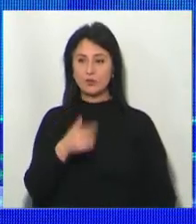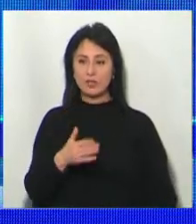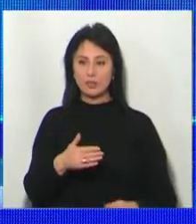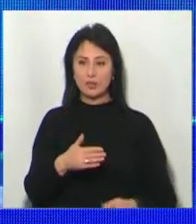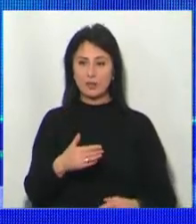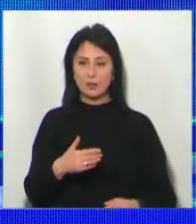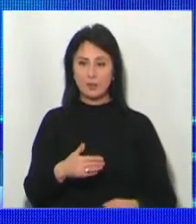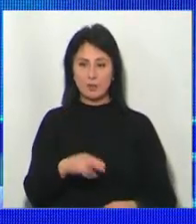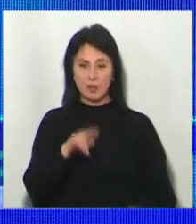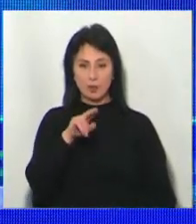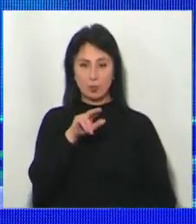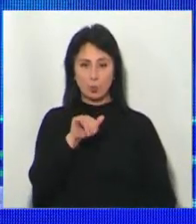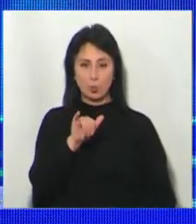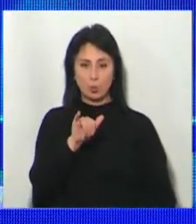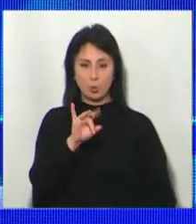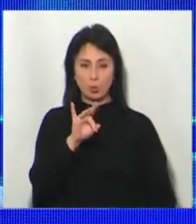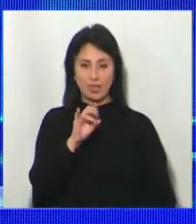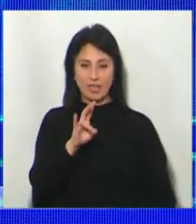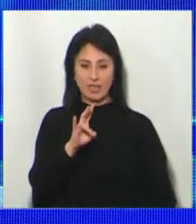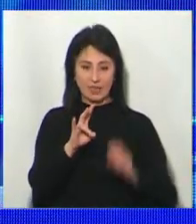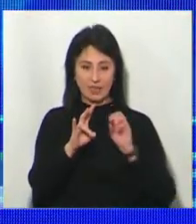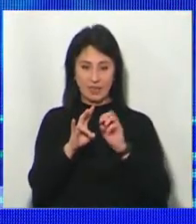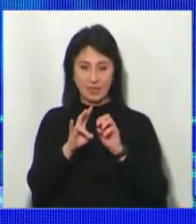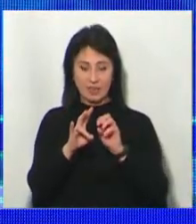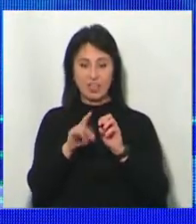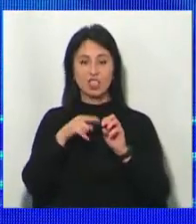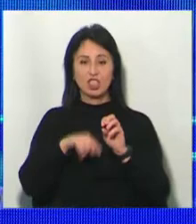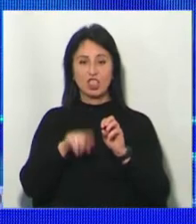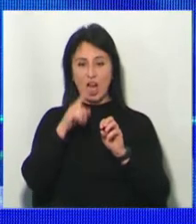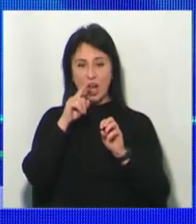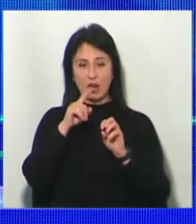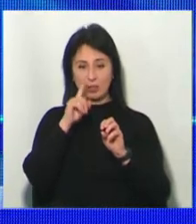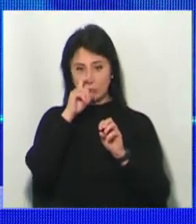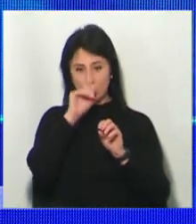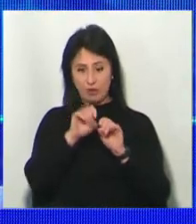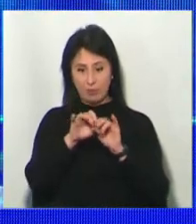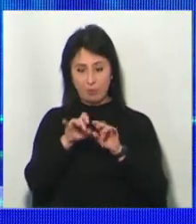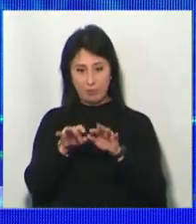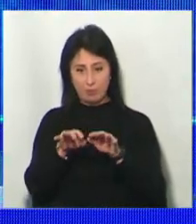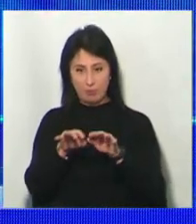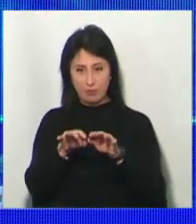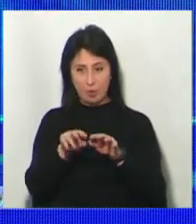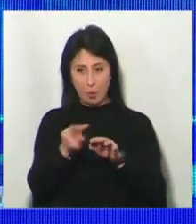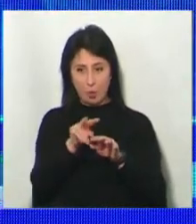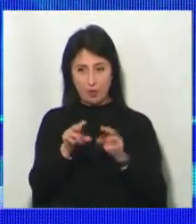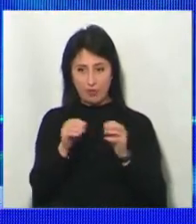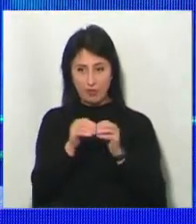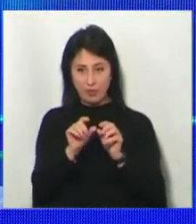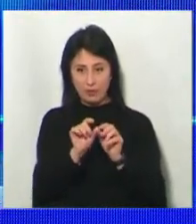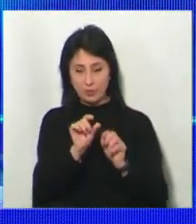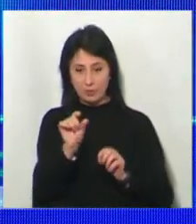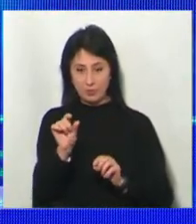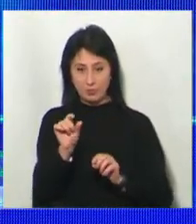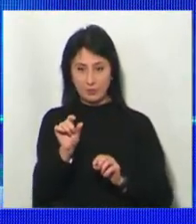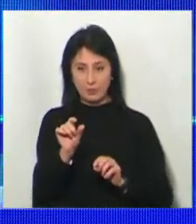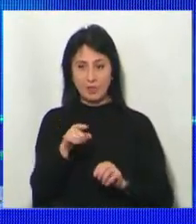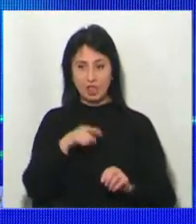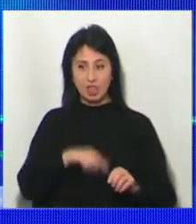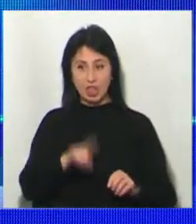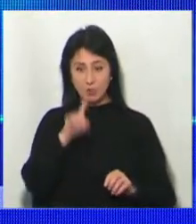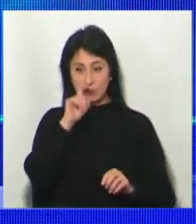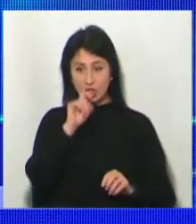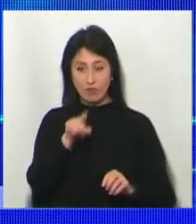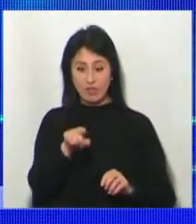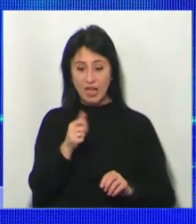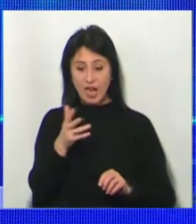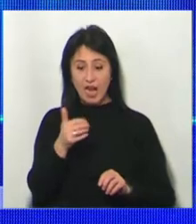da agnishnet urinebidan miigeba sharbjava sharbjava shemde kide garda ikneba alantoinata is orive ertat gamoiqopa da